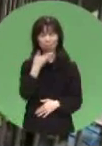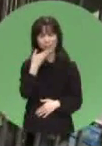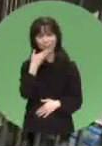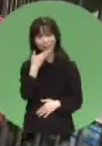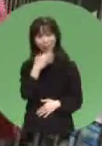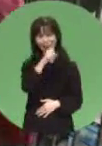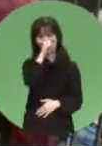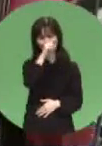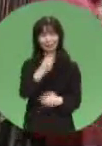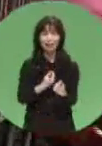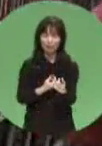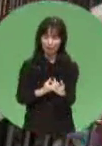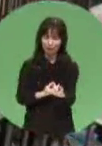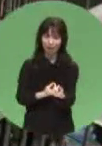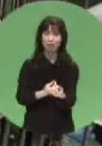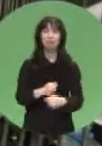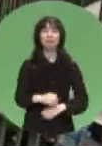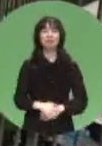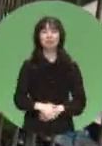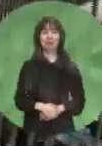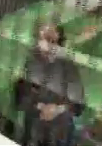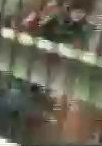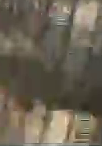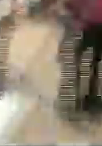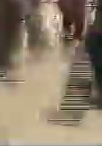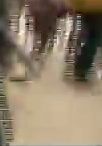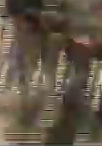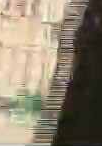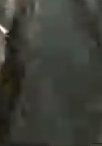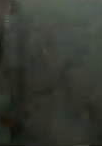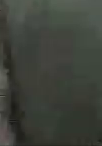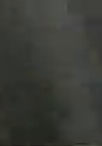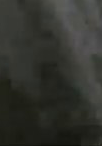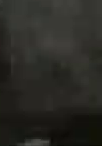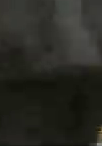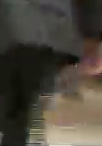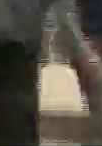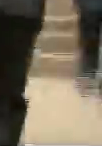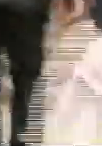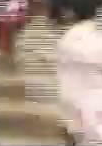ることができるんですよね。とても便利ですよね。